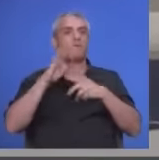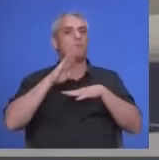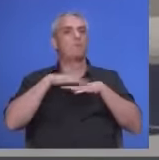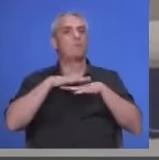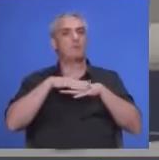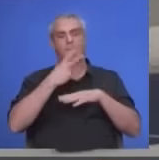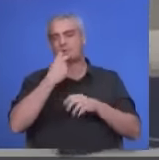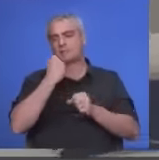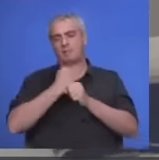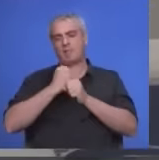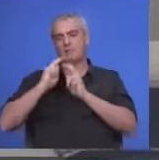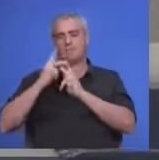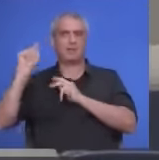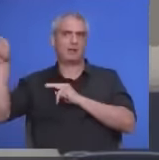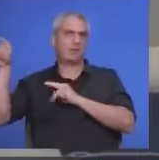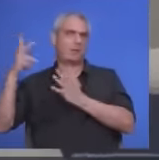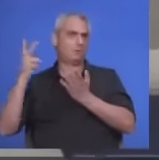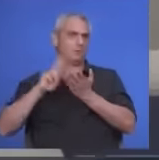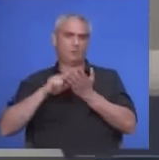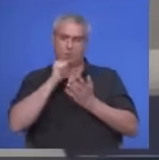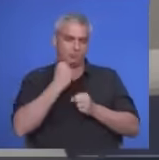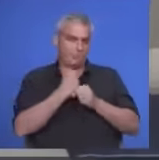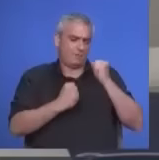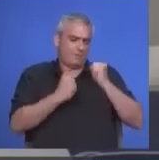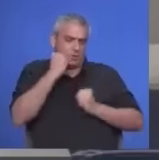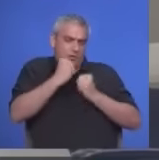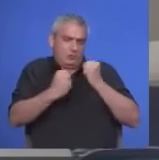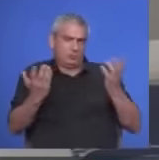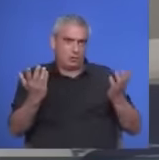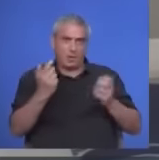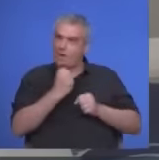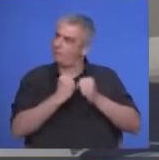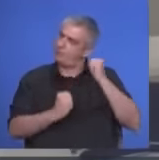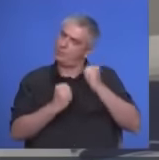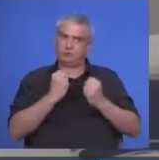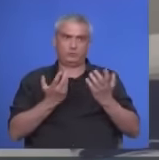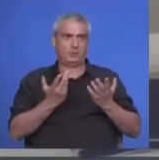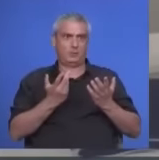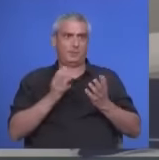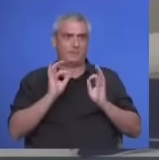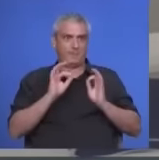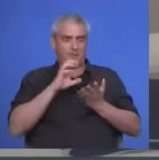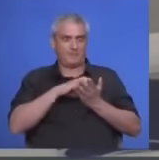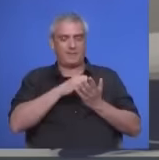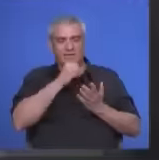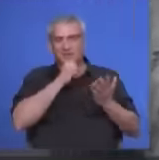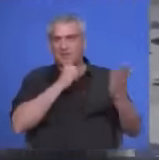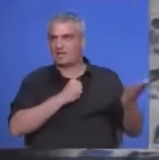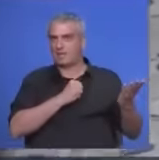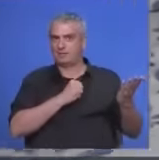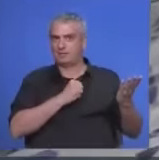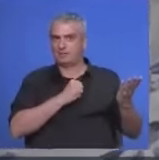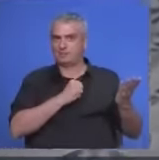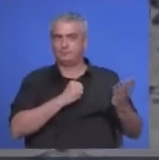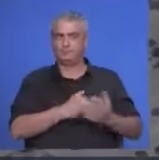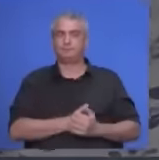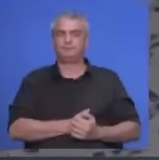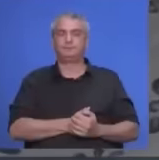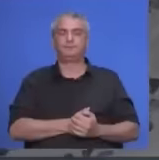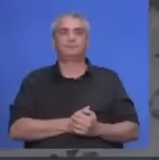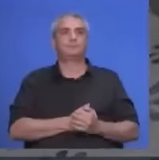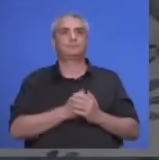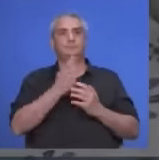המומחים מעדיפים לעבוד בקהילה, לא רוצים לעבוד קשה, זה עבודה קשה, באמת במרכזים הגריאטרים. תעריף